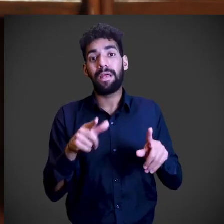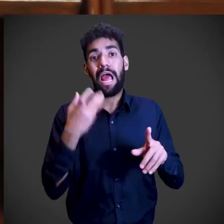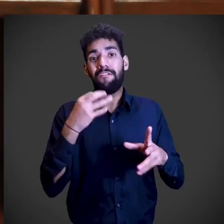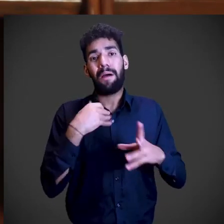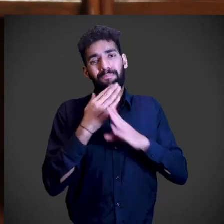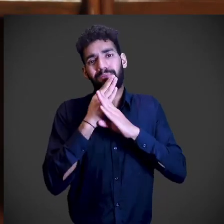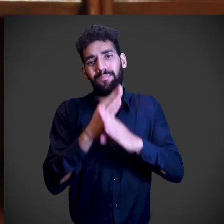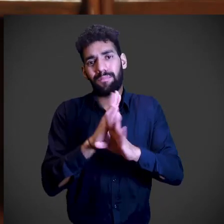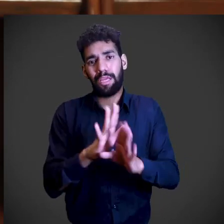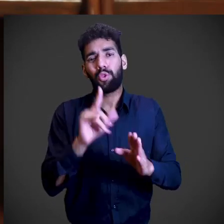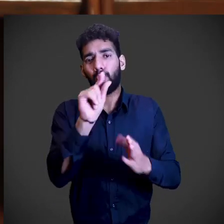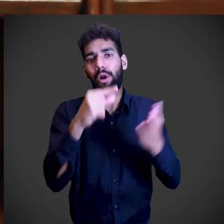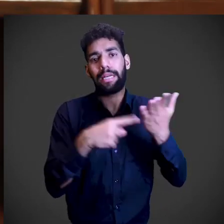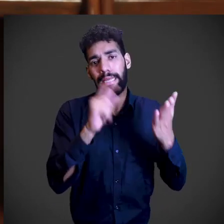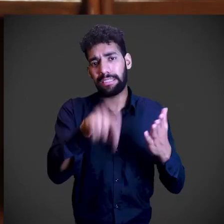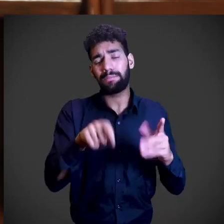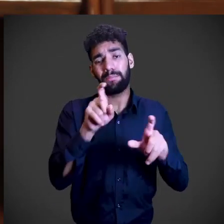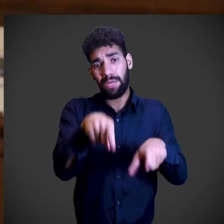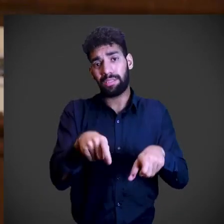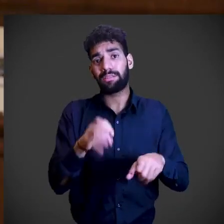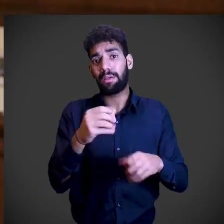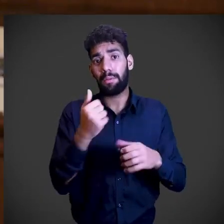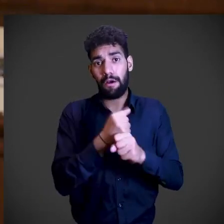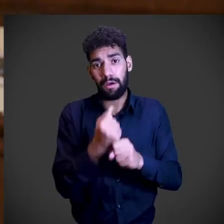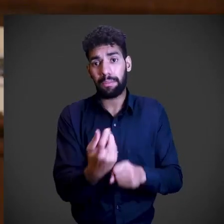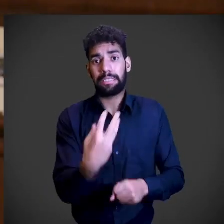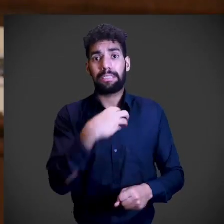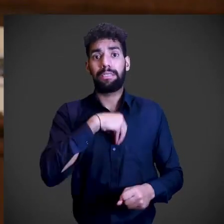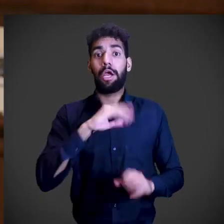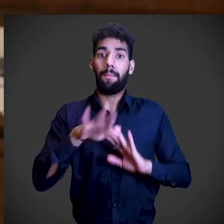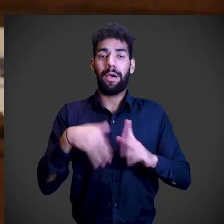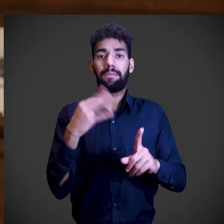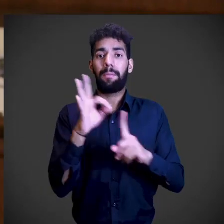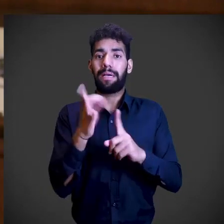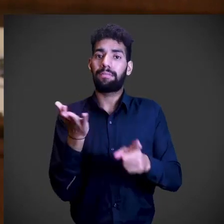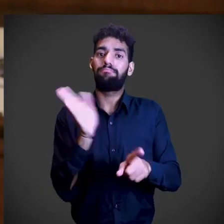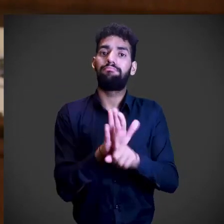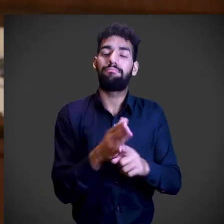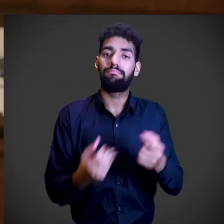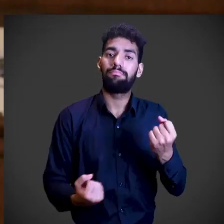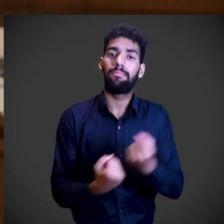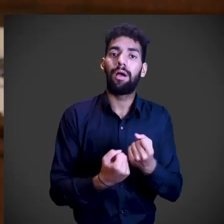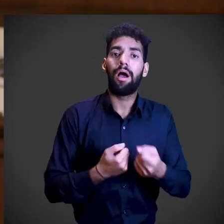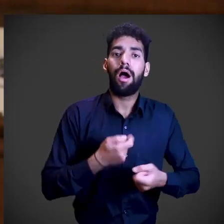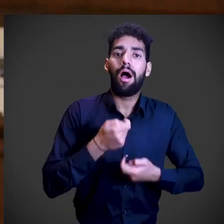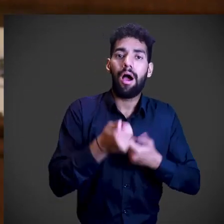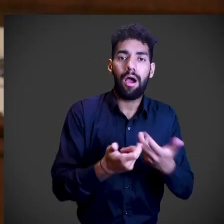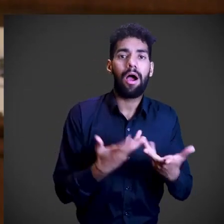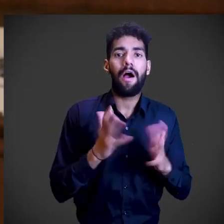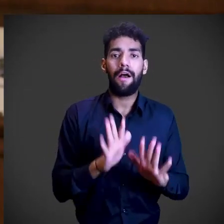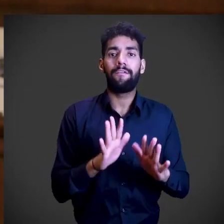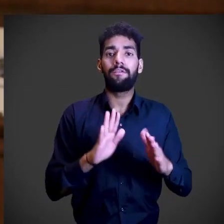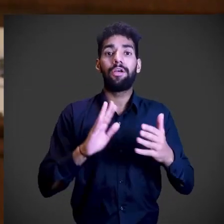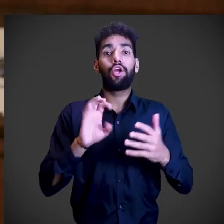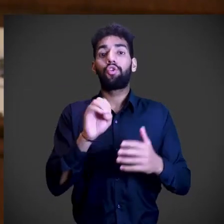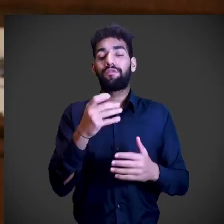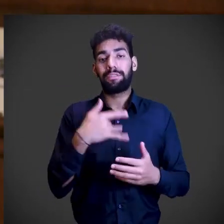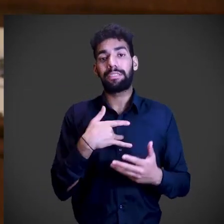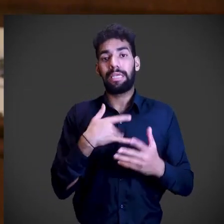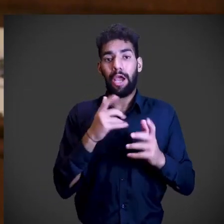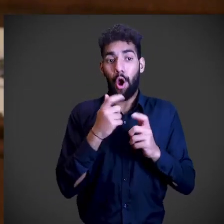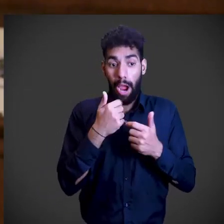कुछ एक हद पे हो तो उससे कंपटीशन भी रहती है और उससे चीज़ों की क्वालिटी भी अच्छी